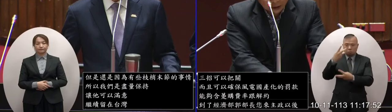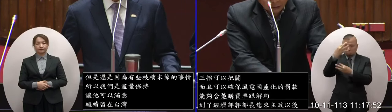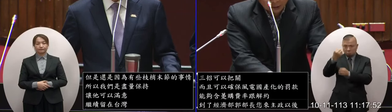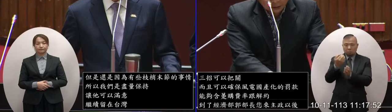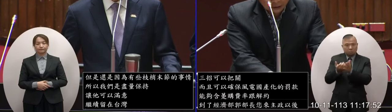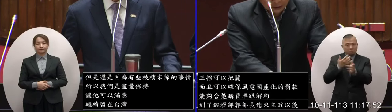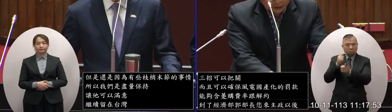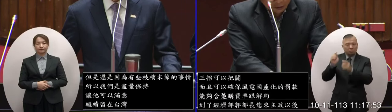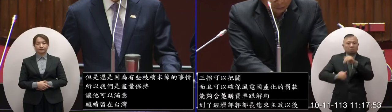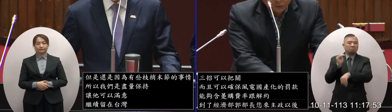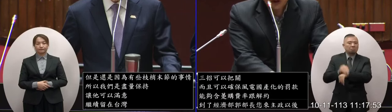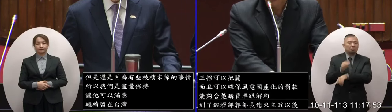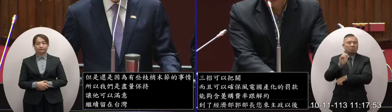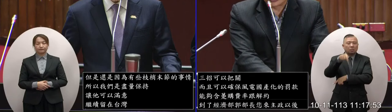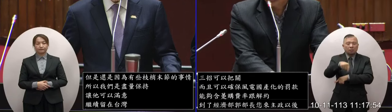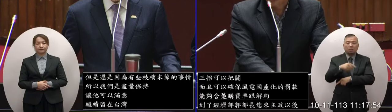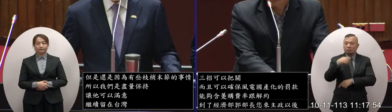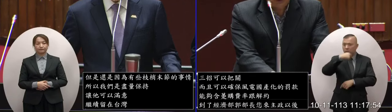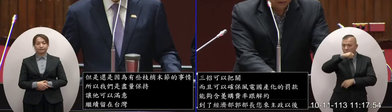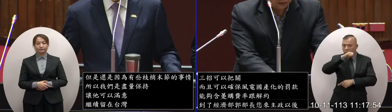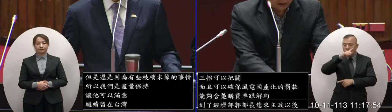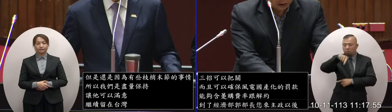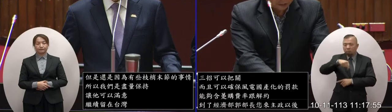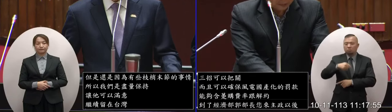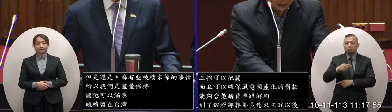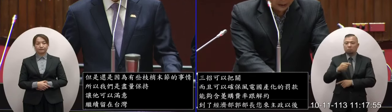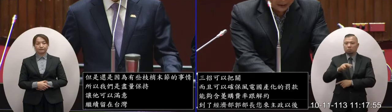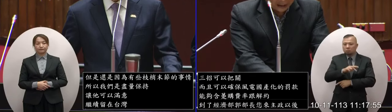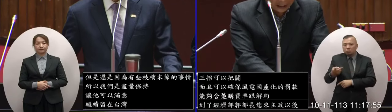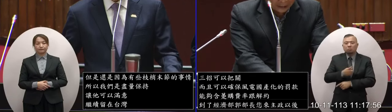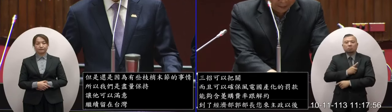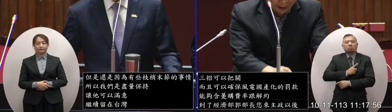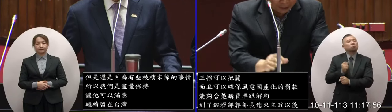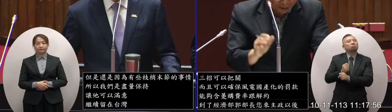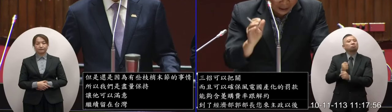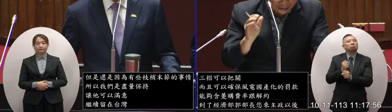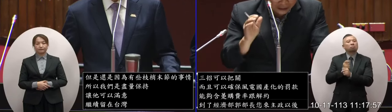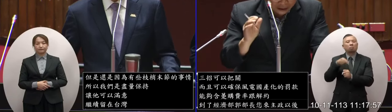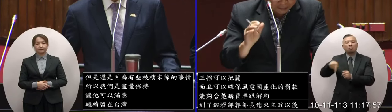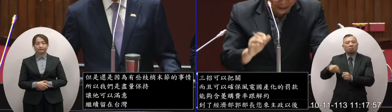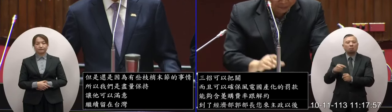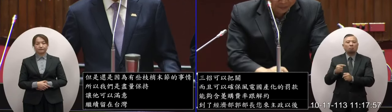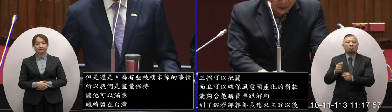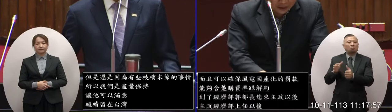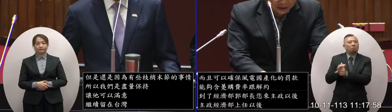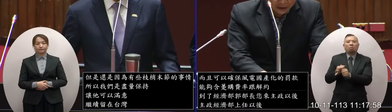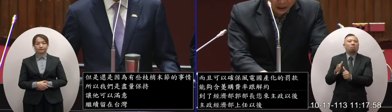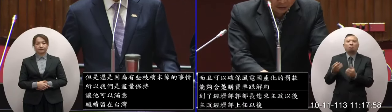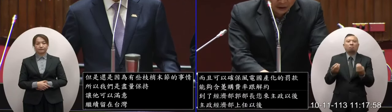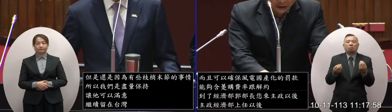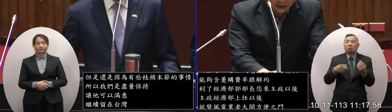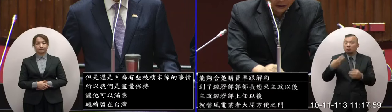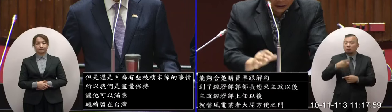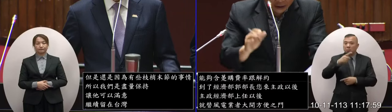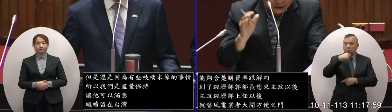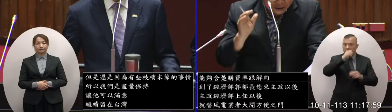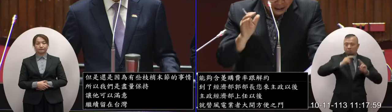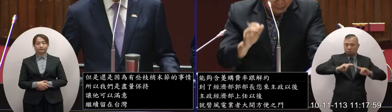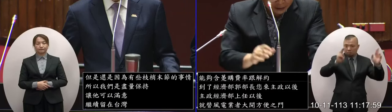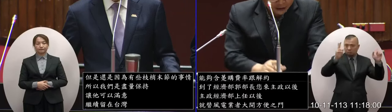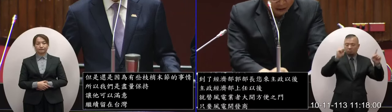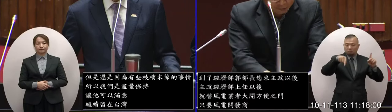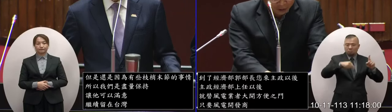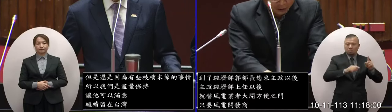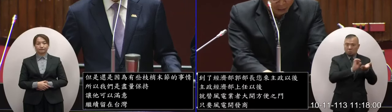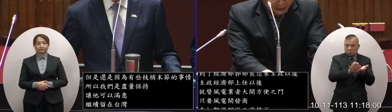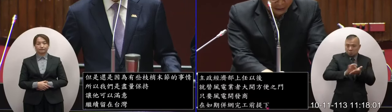下，国产化问题不受约束哦。那台电八月发电成本资料显示，